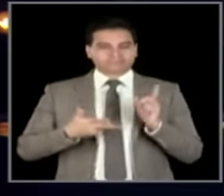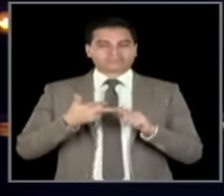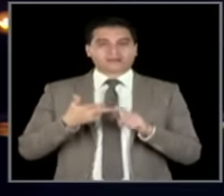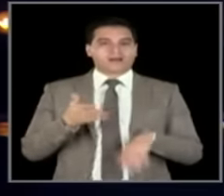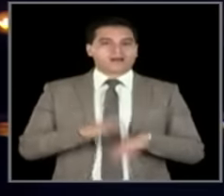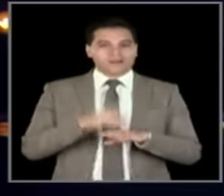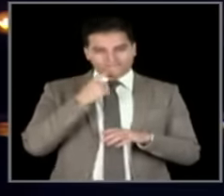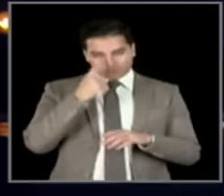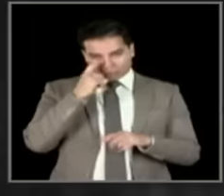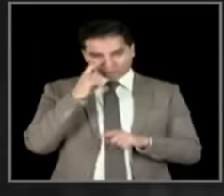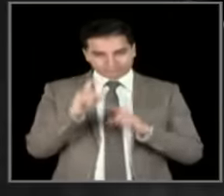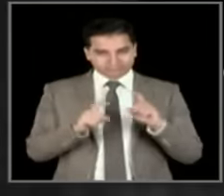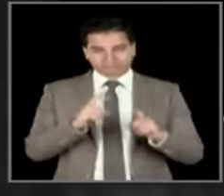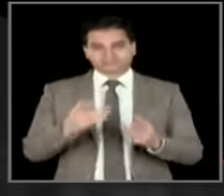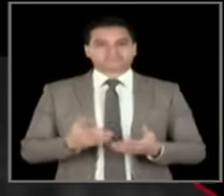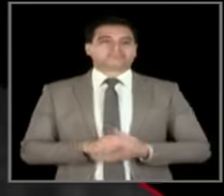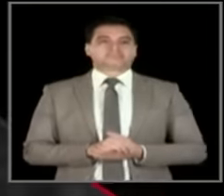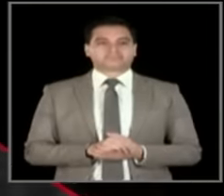الفقرة الثالثة، فقرة الفنون.